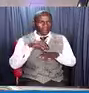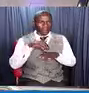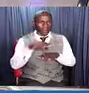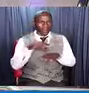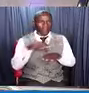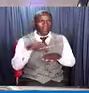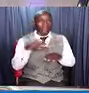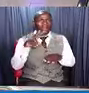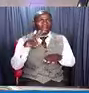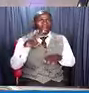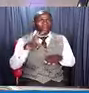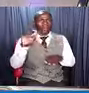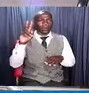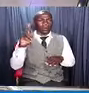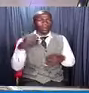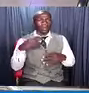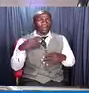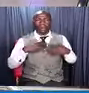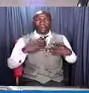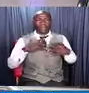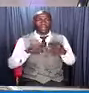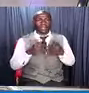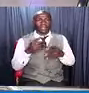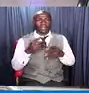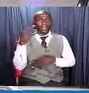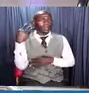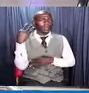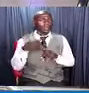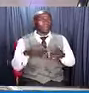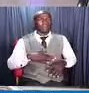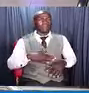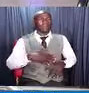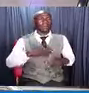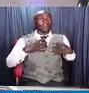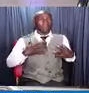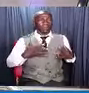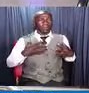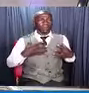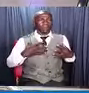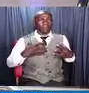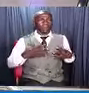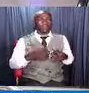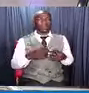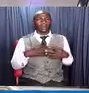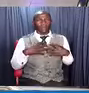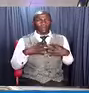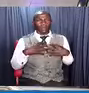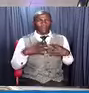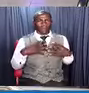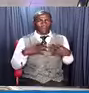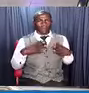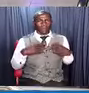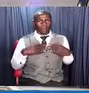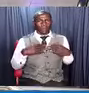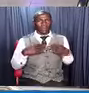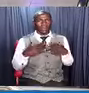sent to VOK. Asthma ikaanza huko. And asthma began when na I was there. Nahubiri huku nasikia kifua kizito kifua. I was preaching with a congested chest. Nikajua tayari hiyo